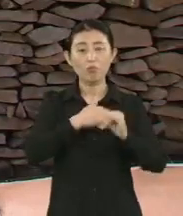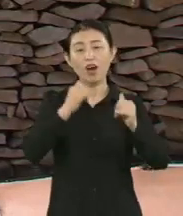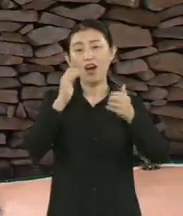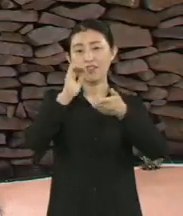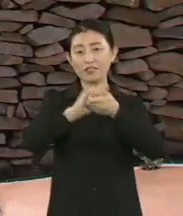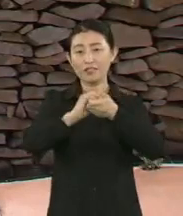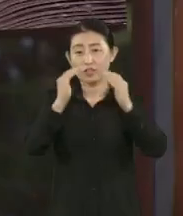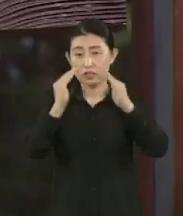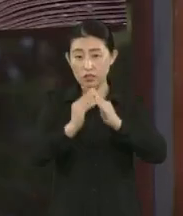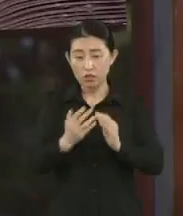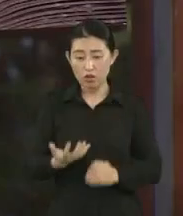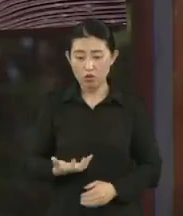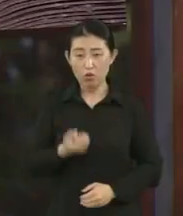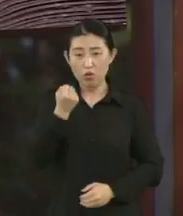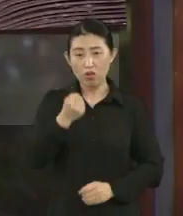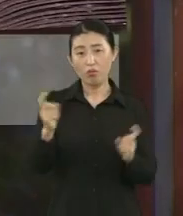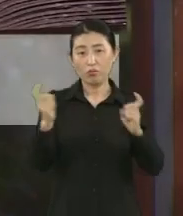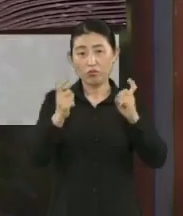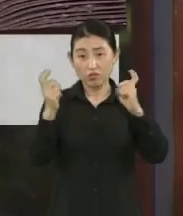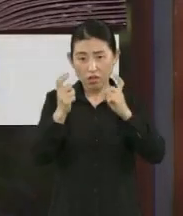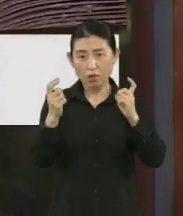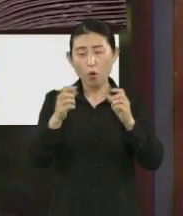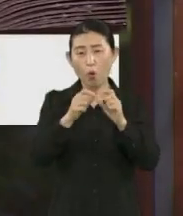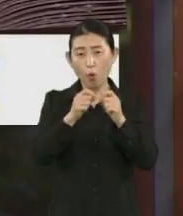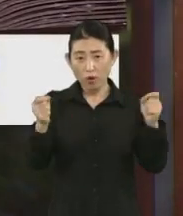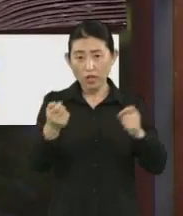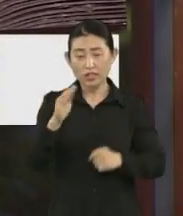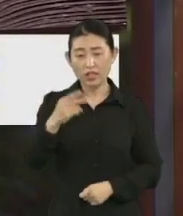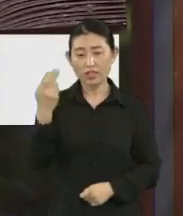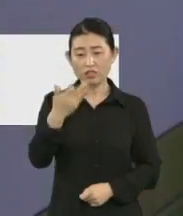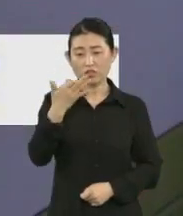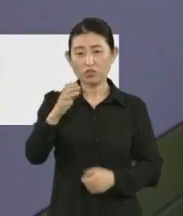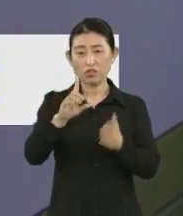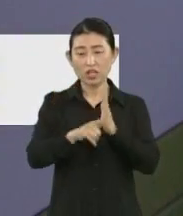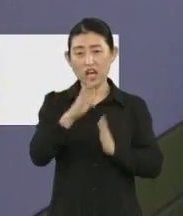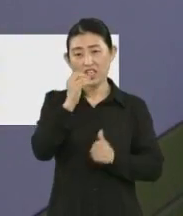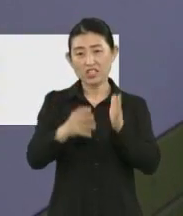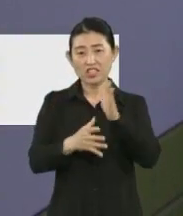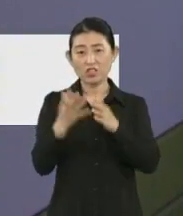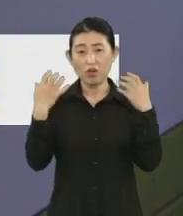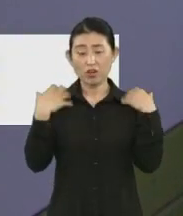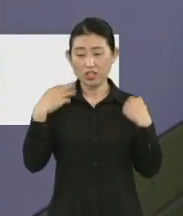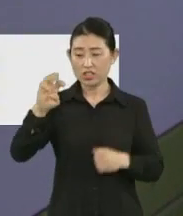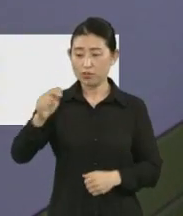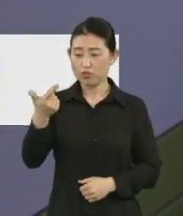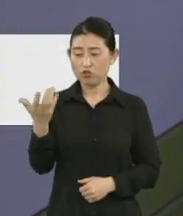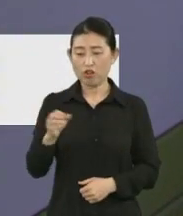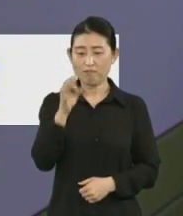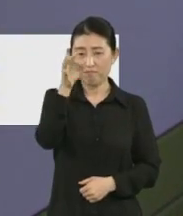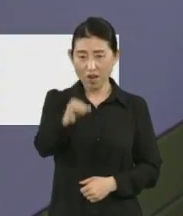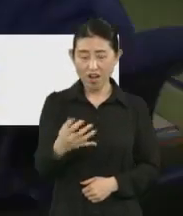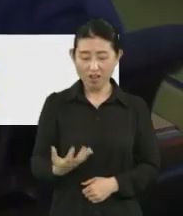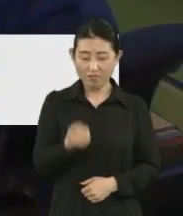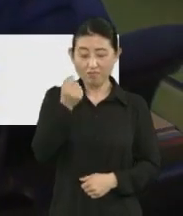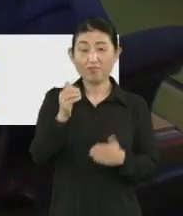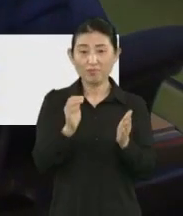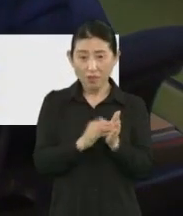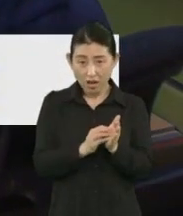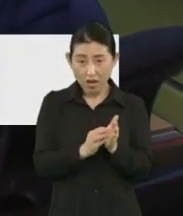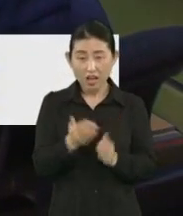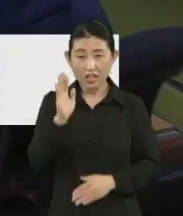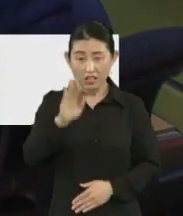소유권 분쟁이 있었지만 지난 2019년 아산시가 경매를 통해 36억 원을 들여 매입했습니다.